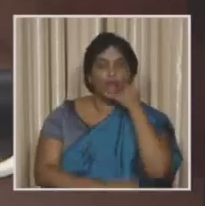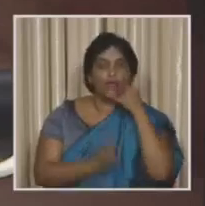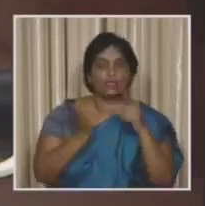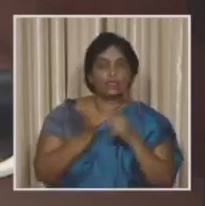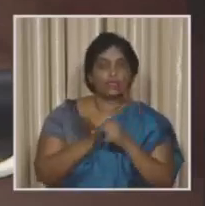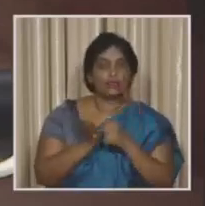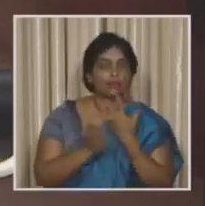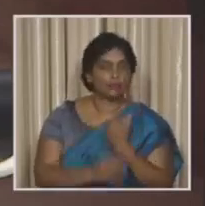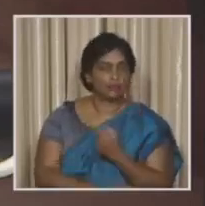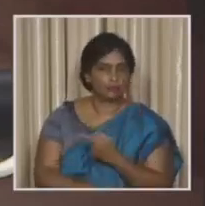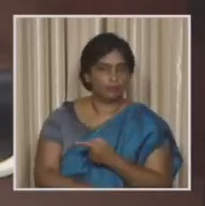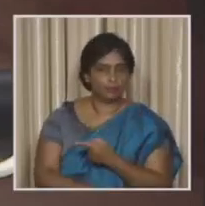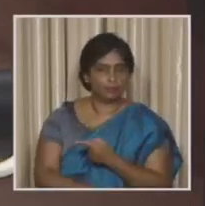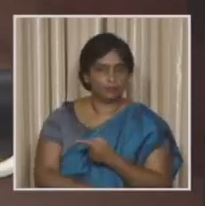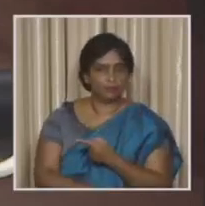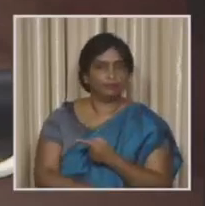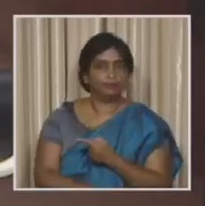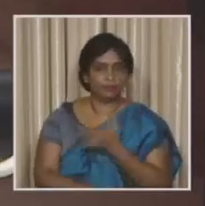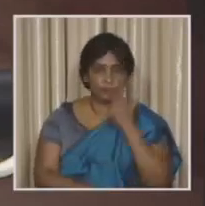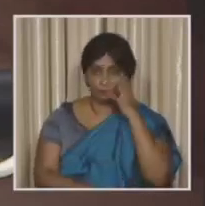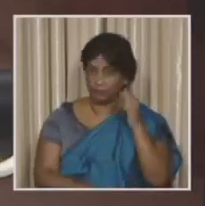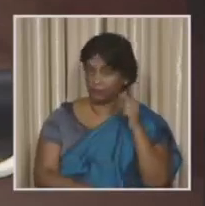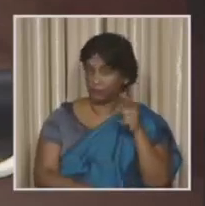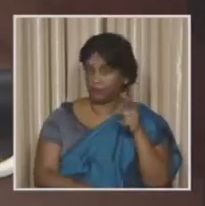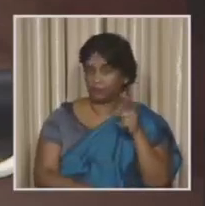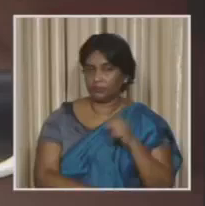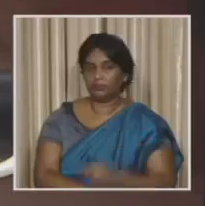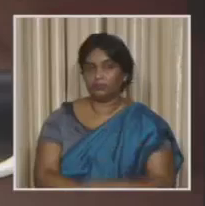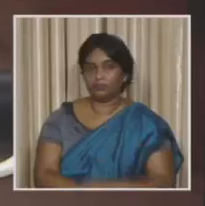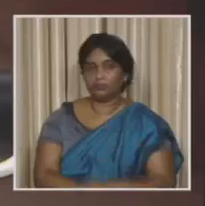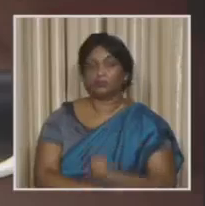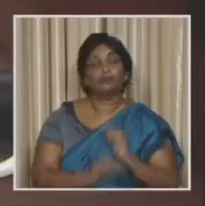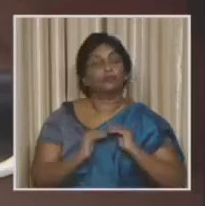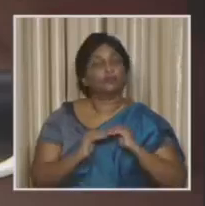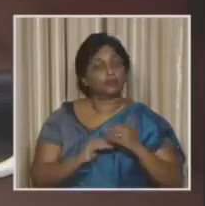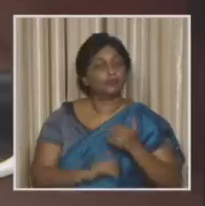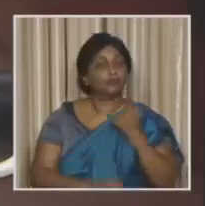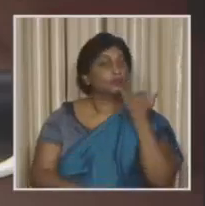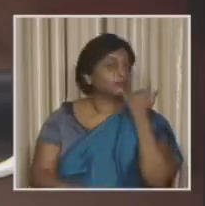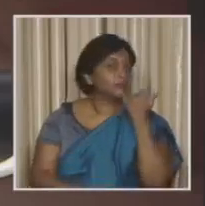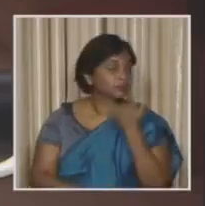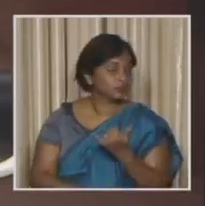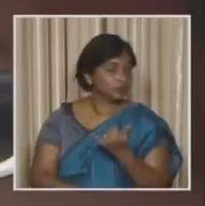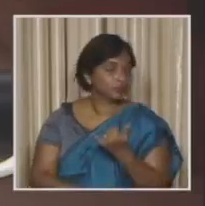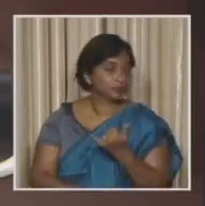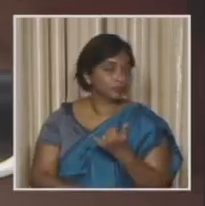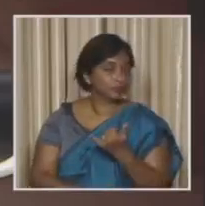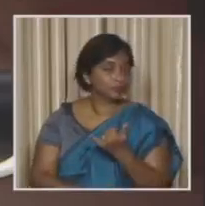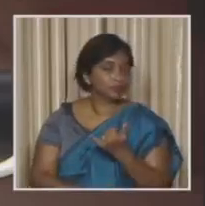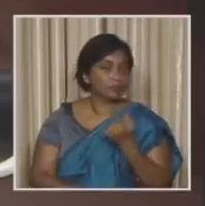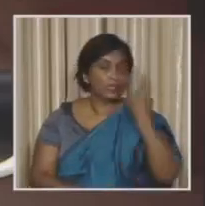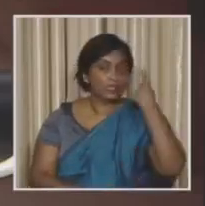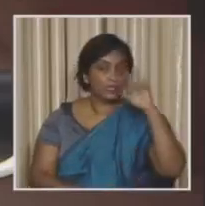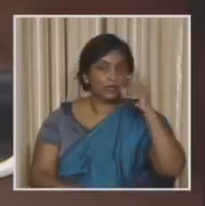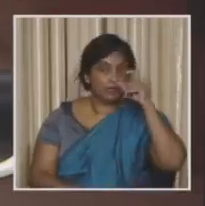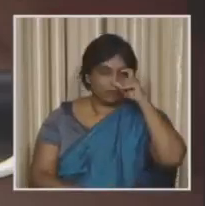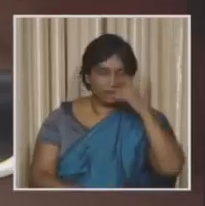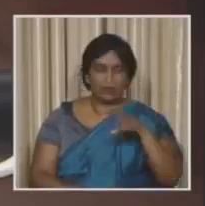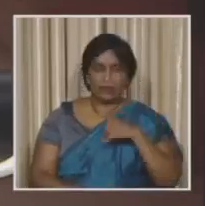තියෙන්නේ මතත බලන්න අනතුරුව කතා කරලා තිබෙන්නේ ඊයේ මා දැක්ක